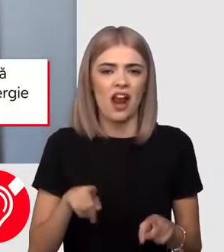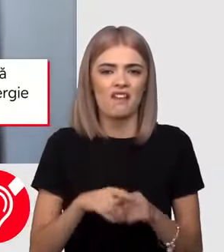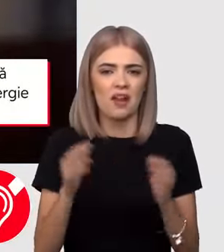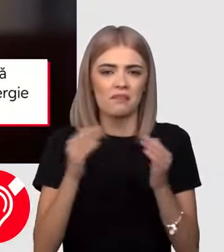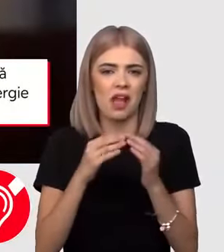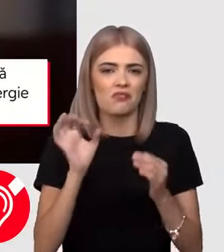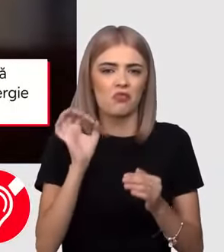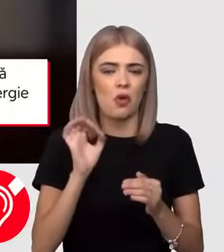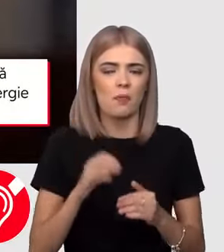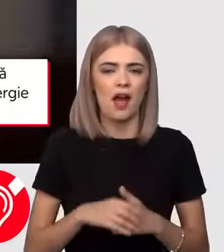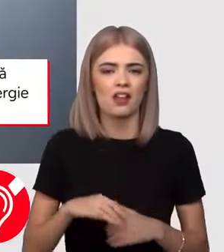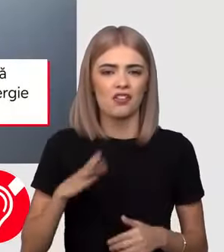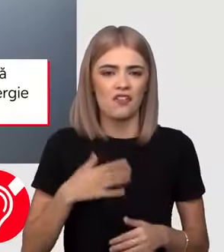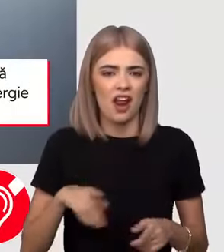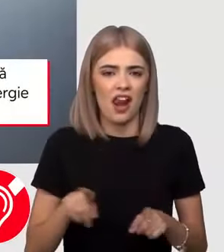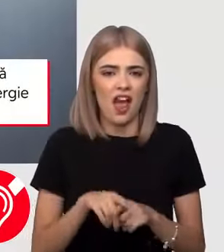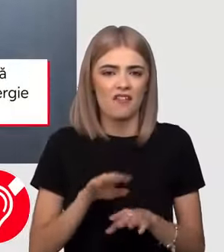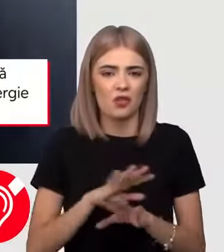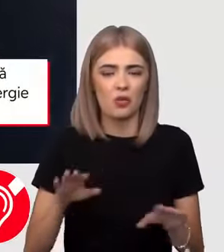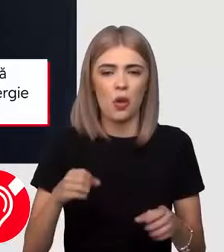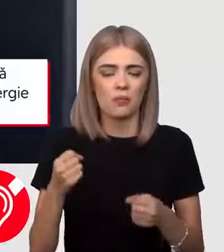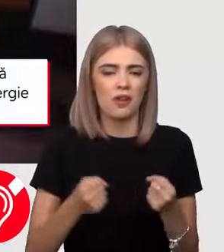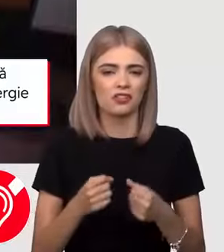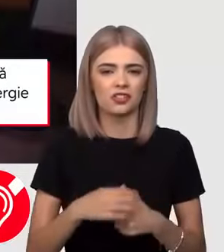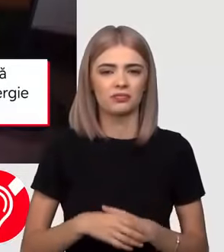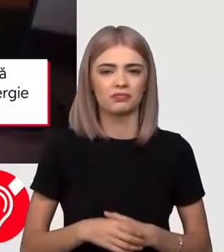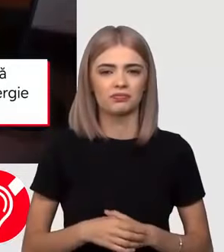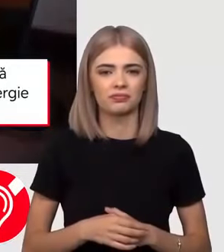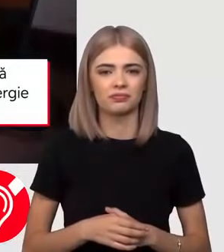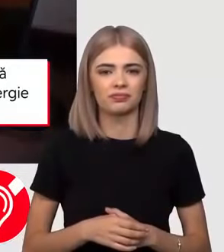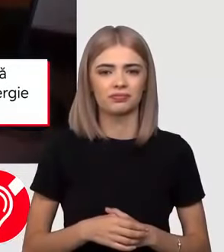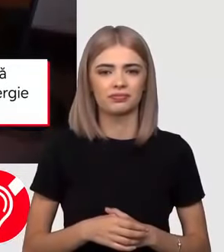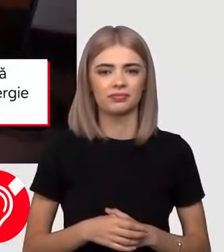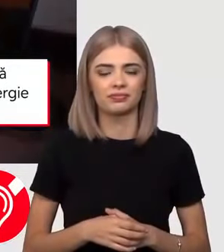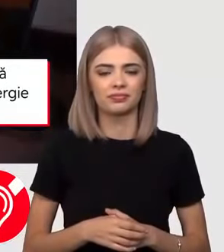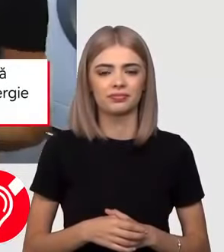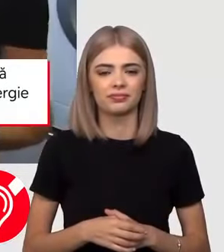nevoie de casă pe pămînt și au instalat și biroul tot acolo